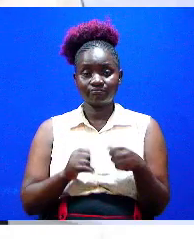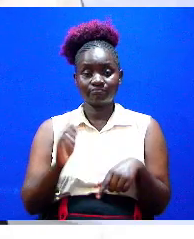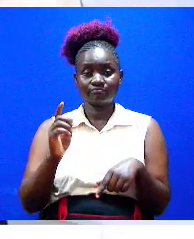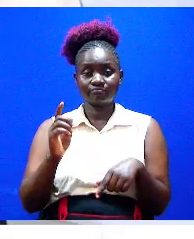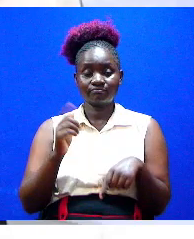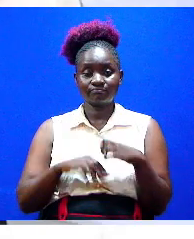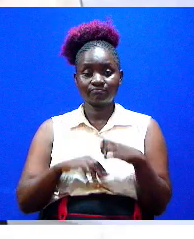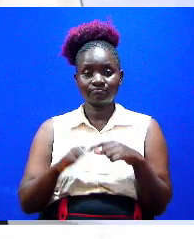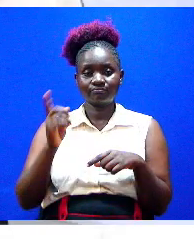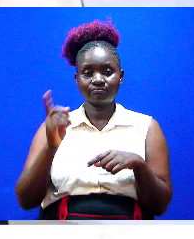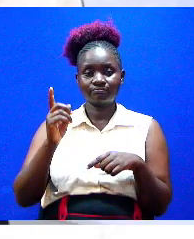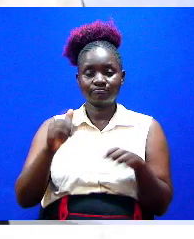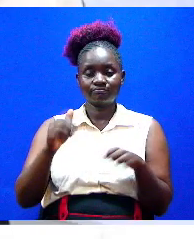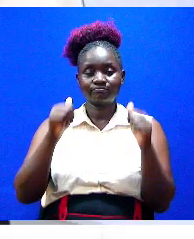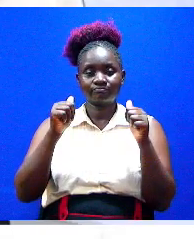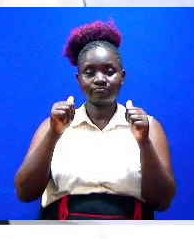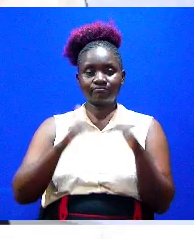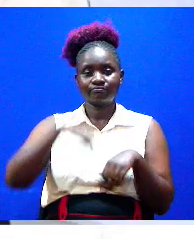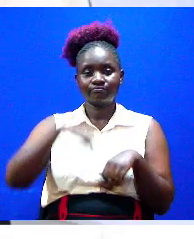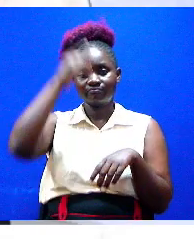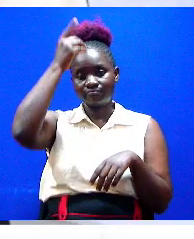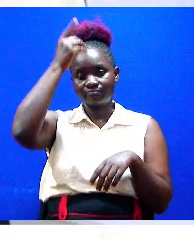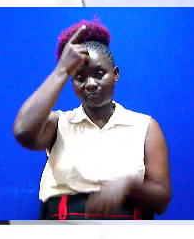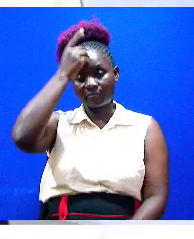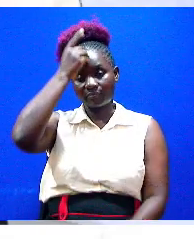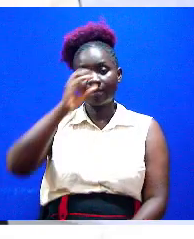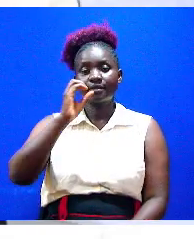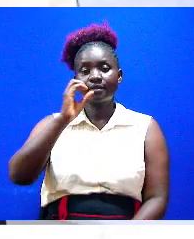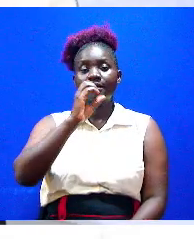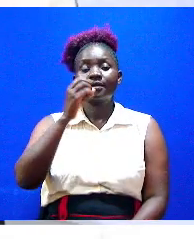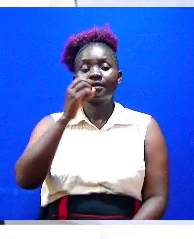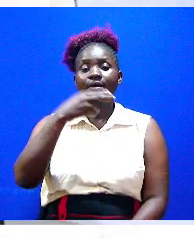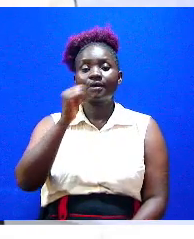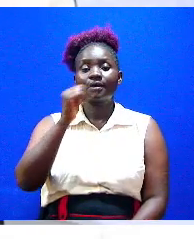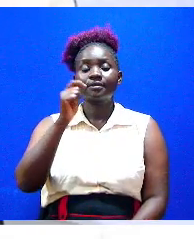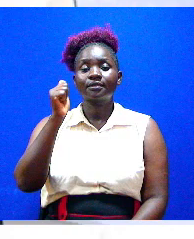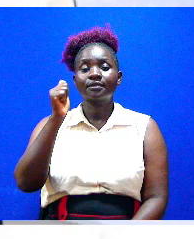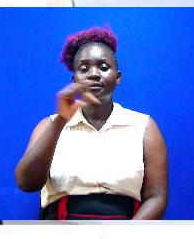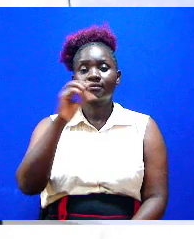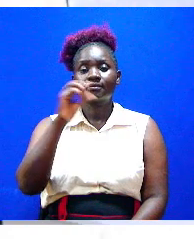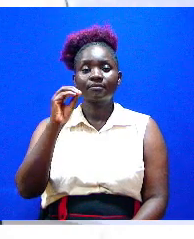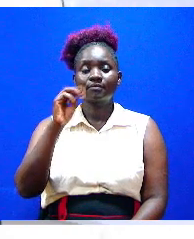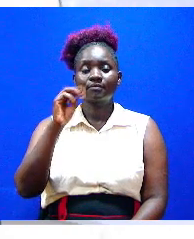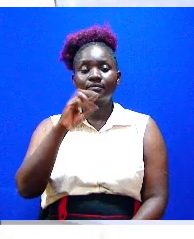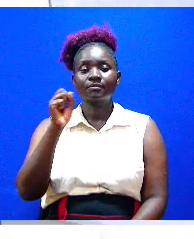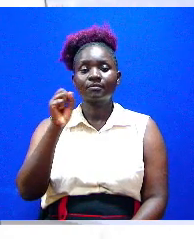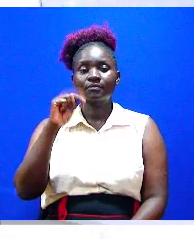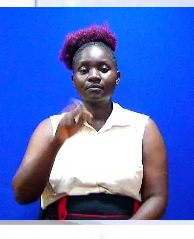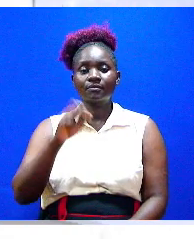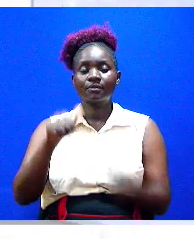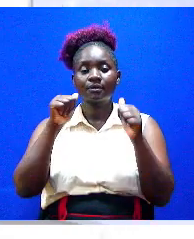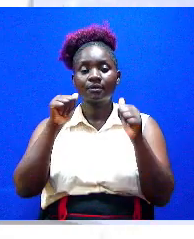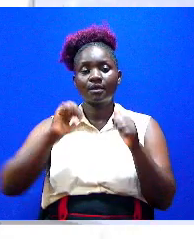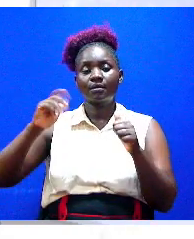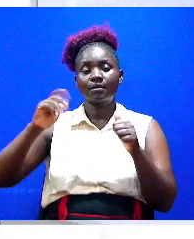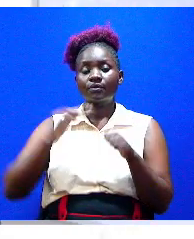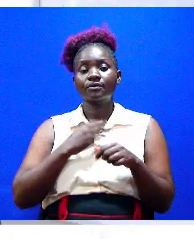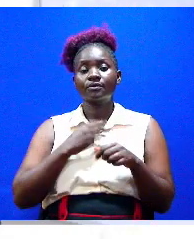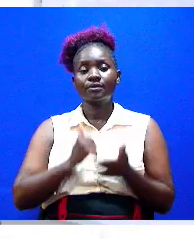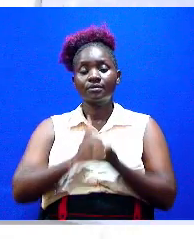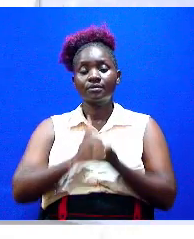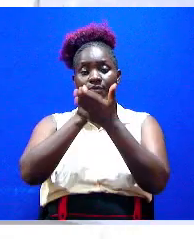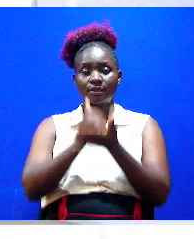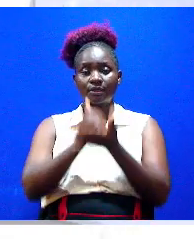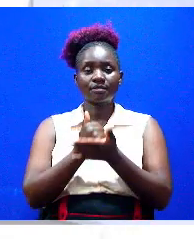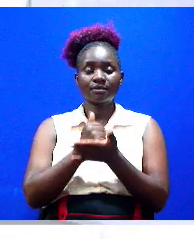mate ya mukuru wa se ekenyorogye kitago igegotoka ime sub county ya Masaba North ime county ya Nyamira yaganirie gusirwa